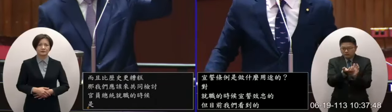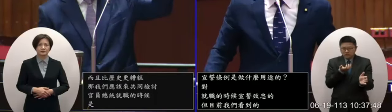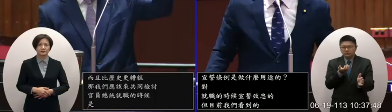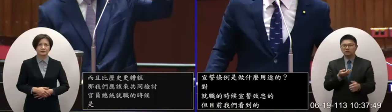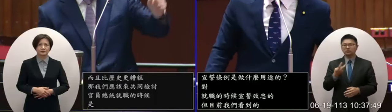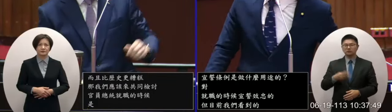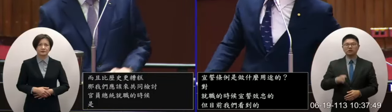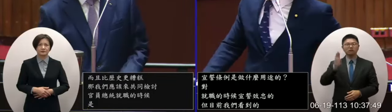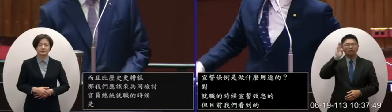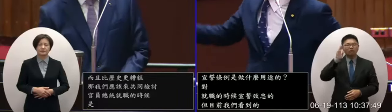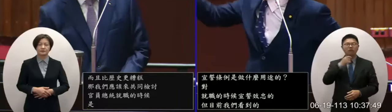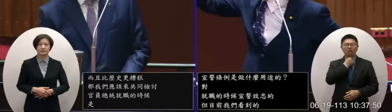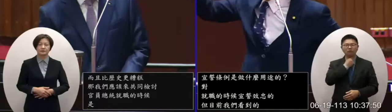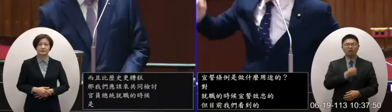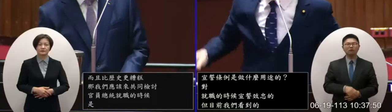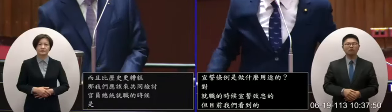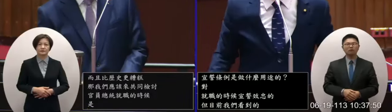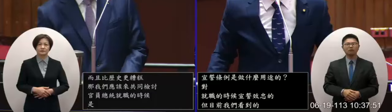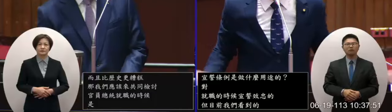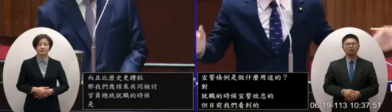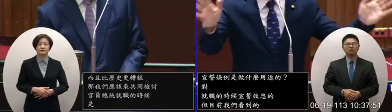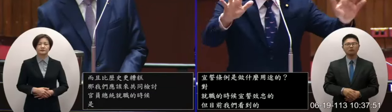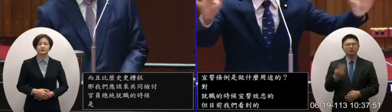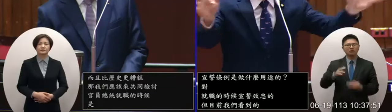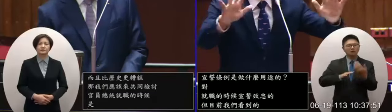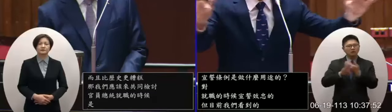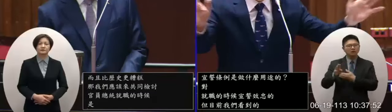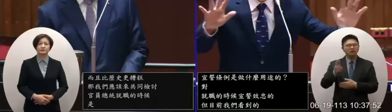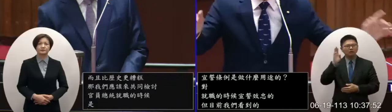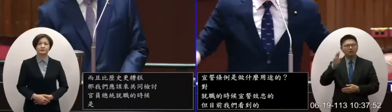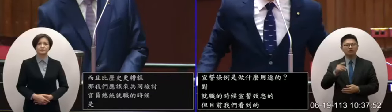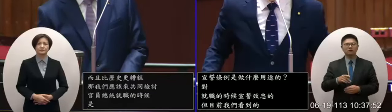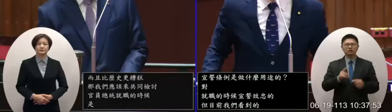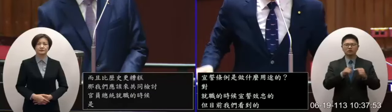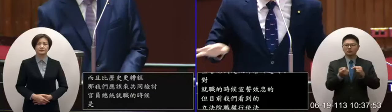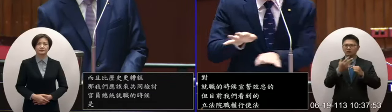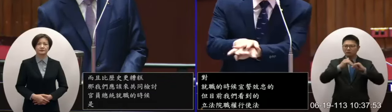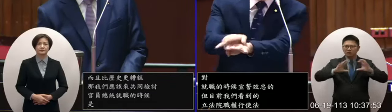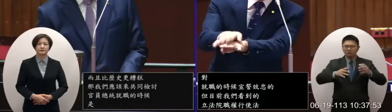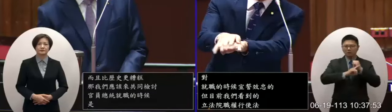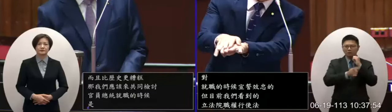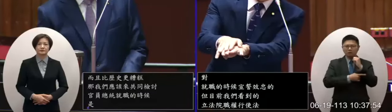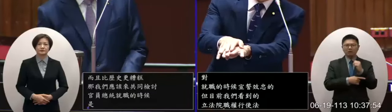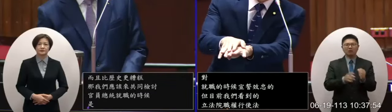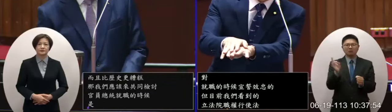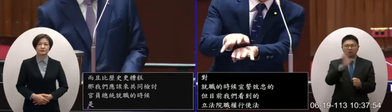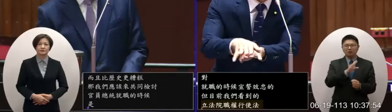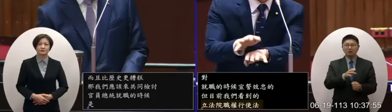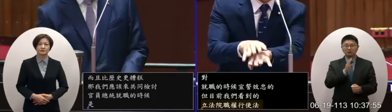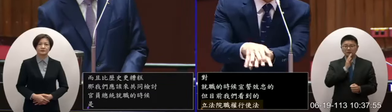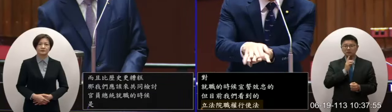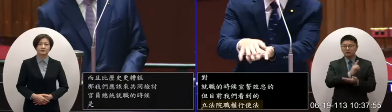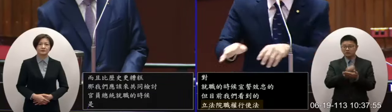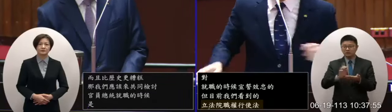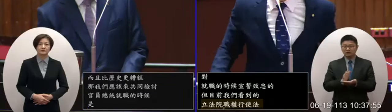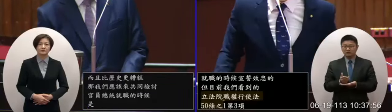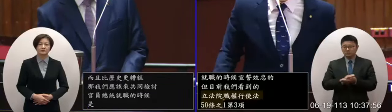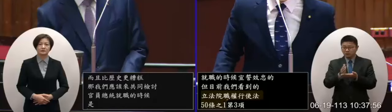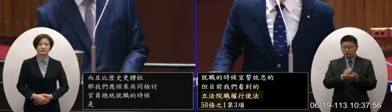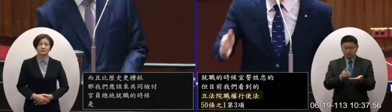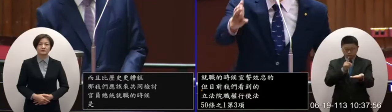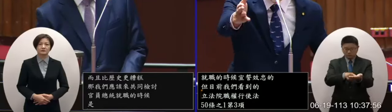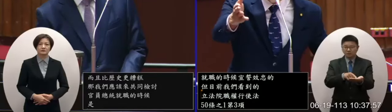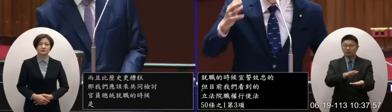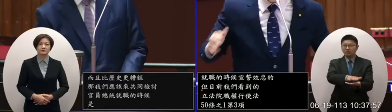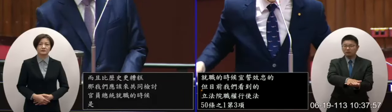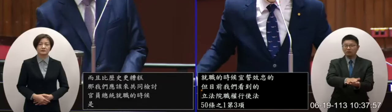誓。请问部长，这个令其宣誓，中华民国的法律没有这个，是按着圣经吗？是美国的好莱坞电影按着圣经宣